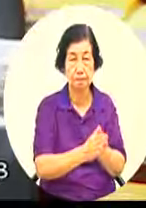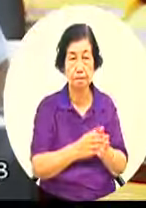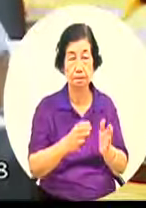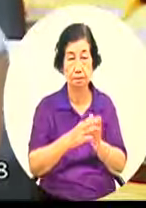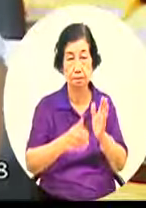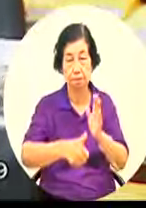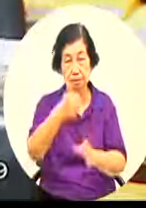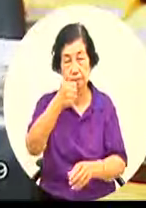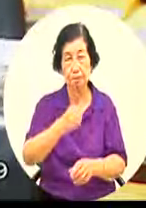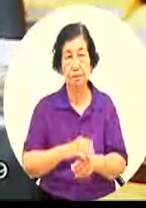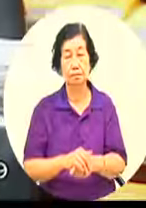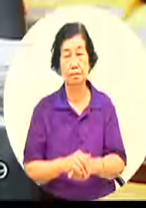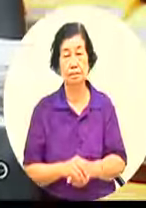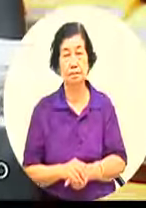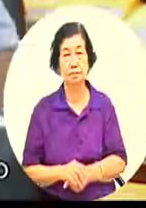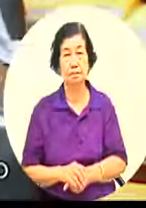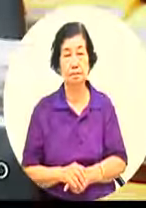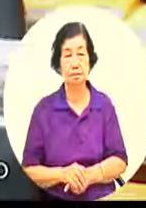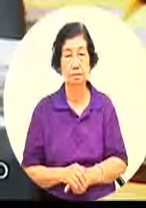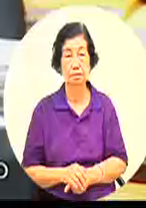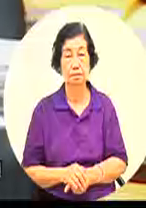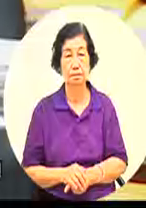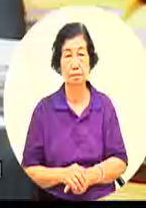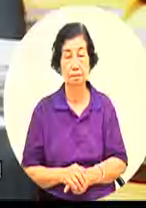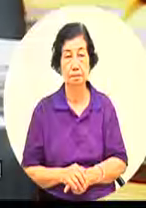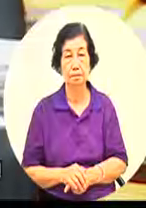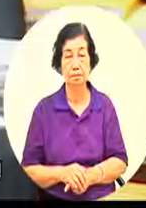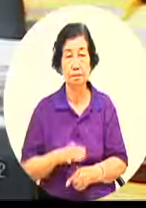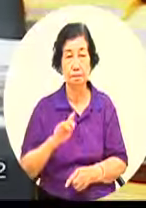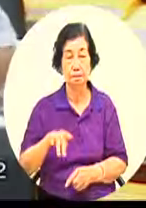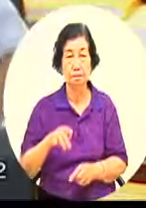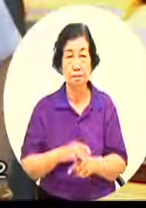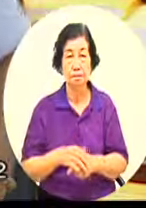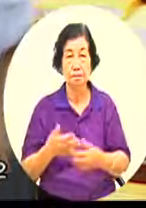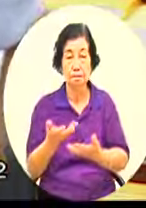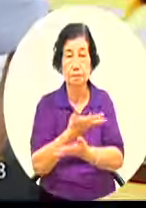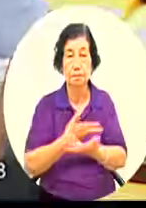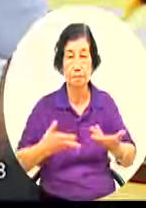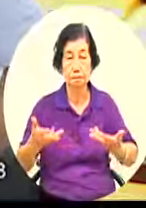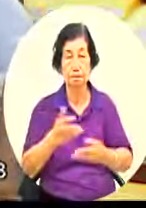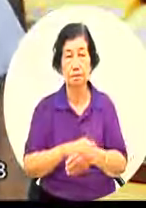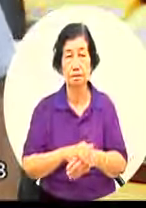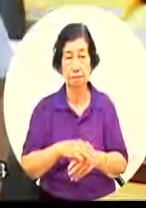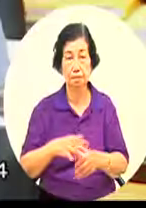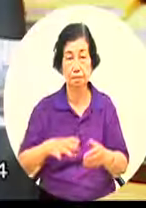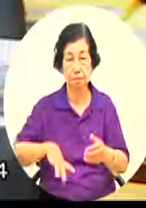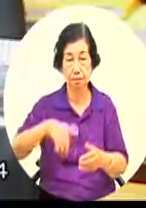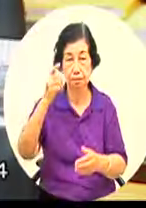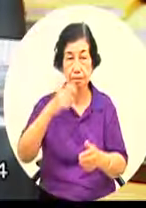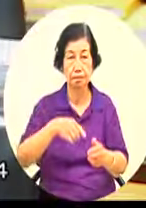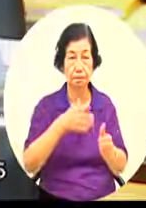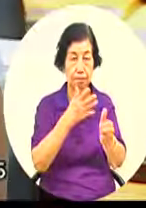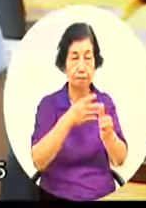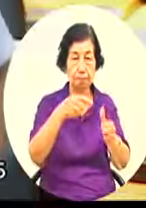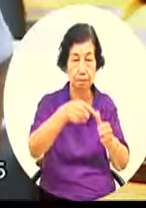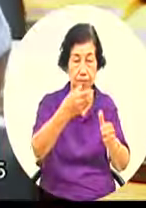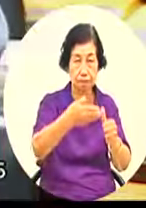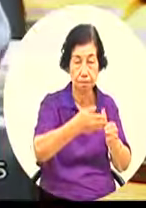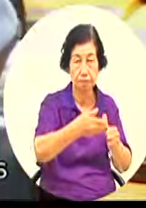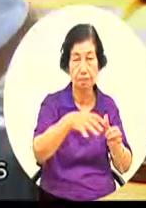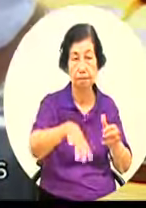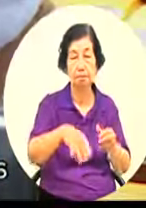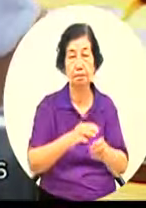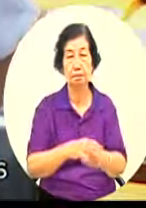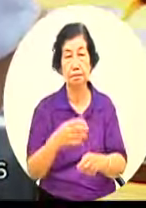首长来做个探讨。那首先我要问的是教育局，本席有